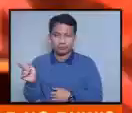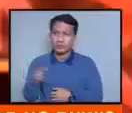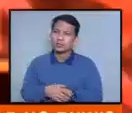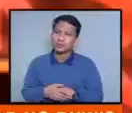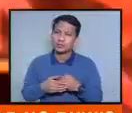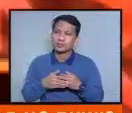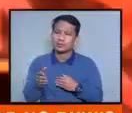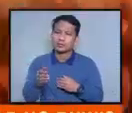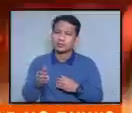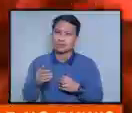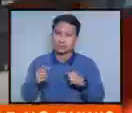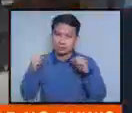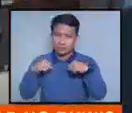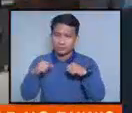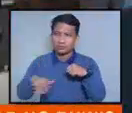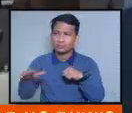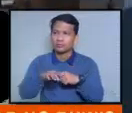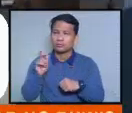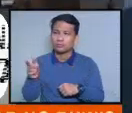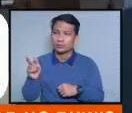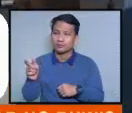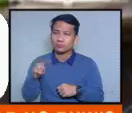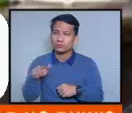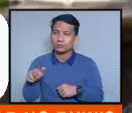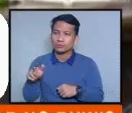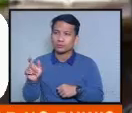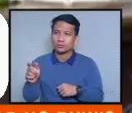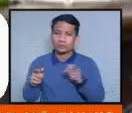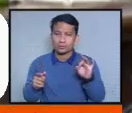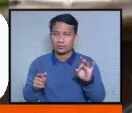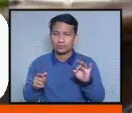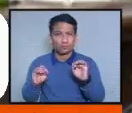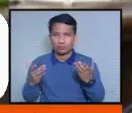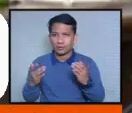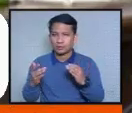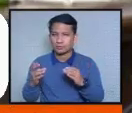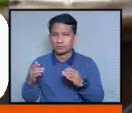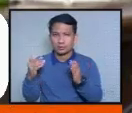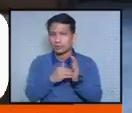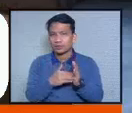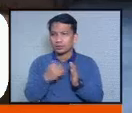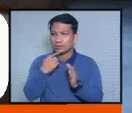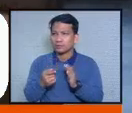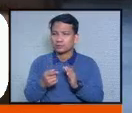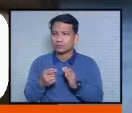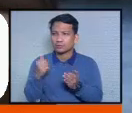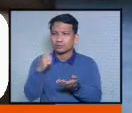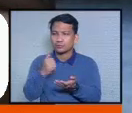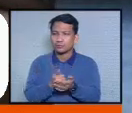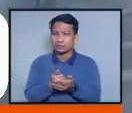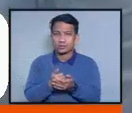2020. Kinatigan ito ng 22 senador at walang tumutol. Hindi naman nakaboto